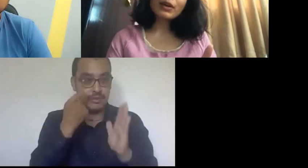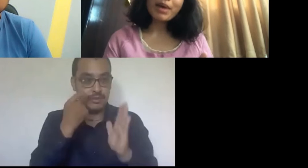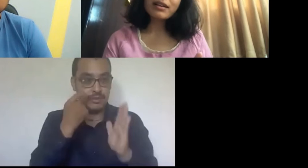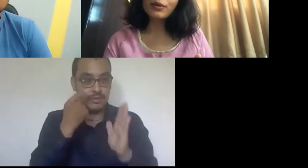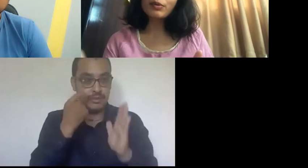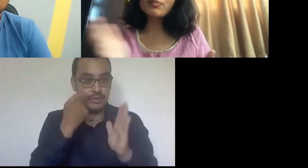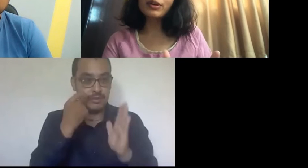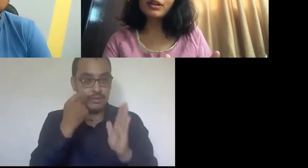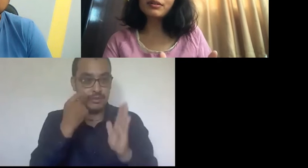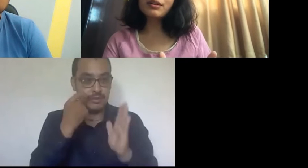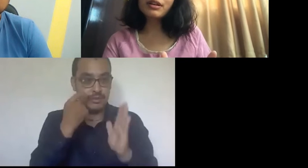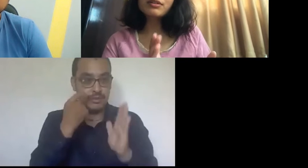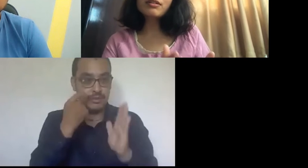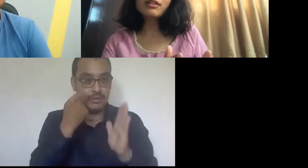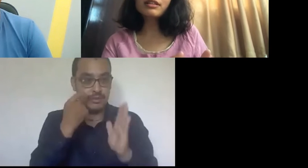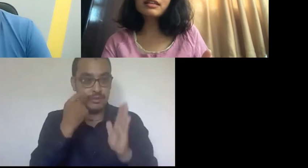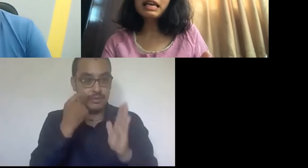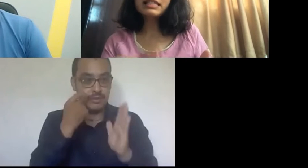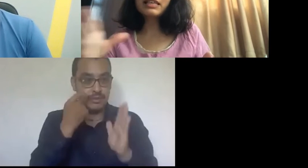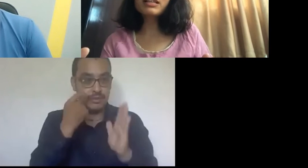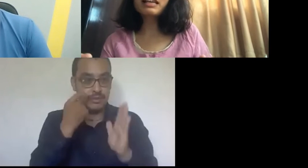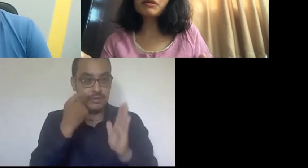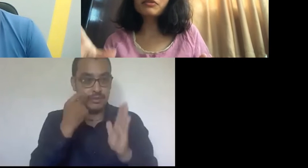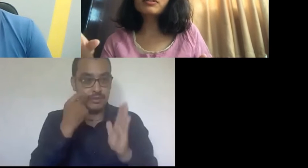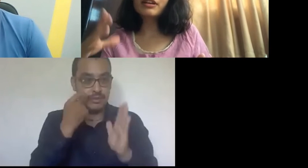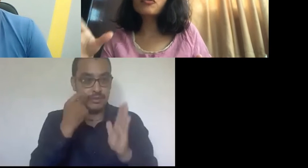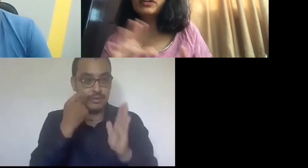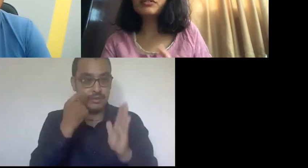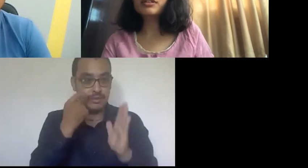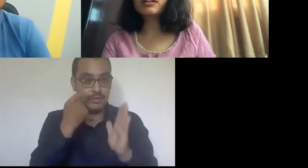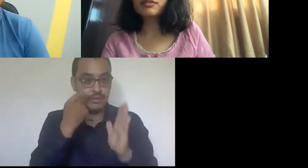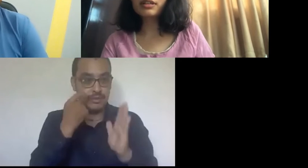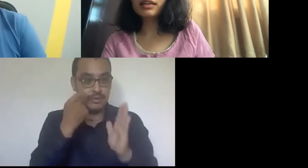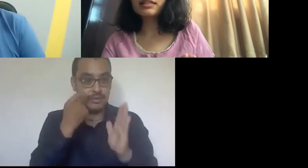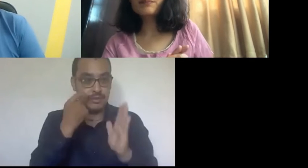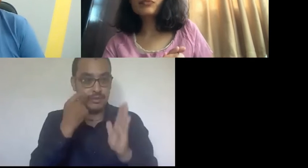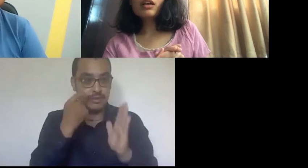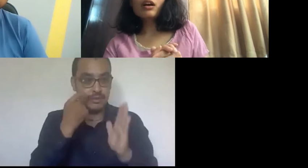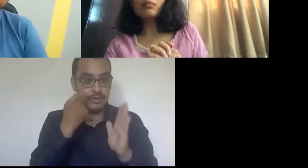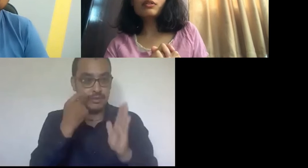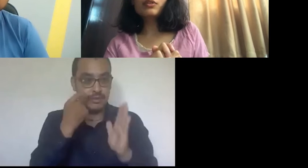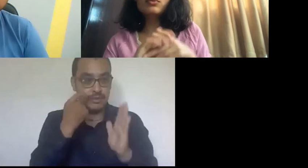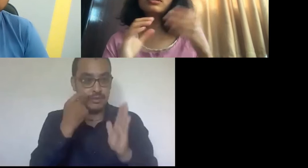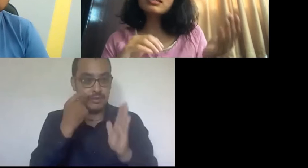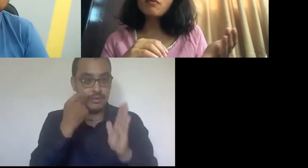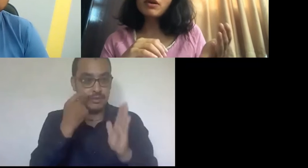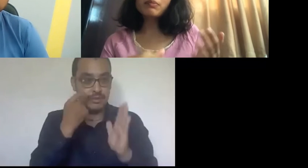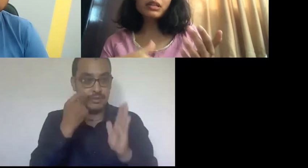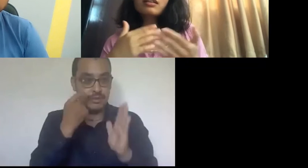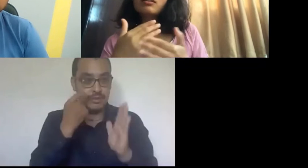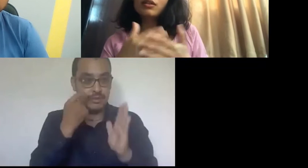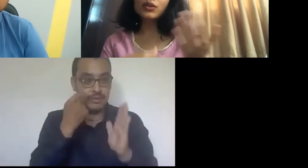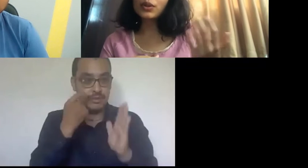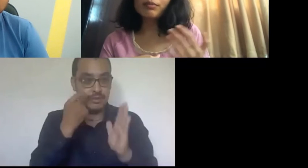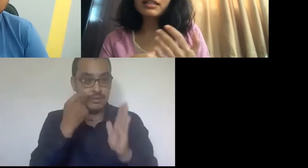नेगेटिभ इम्प्याक्ट्सहरू पनि भइरहेको छ र यो सँगसँगै चाहिँ स्लिपिङ टाइममा पनि धेरै अफेक्ट गरिरहेको छ है. अब सुत्ने समयमा